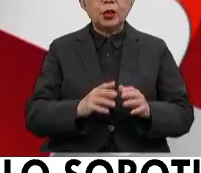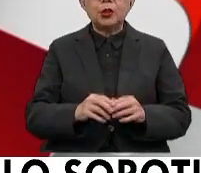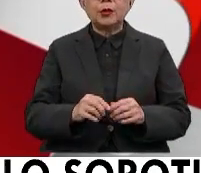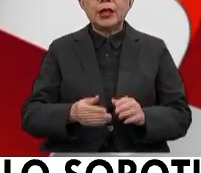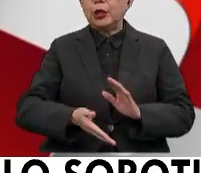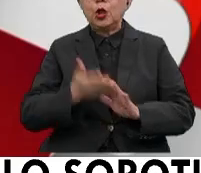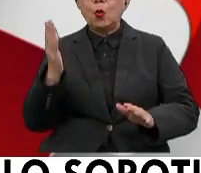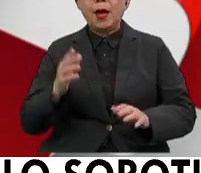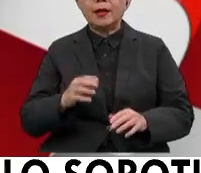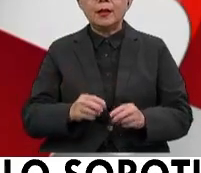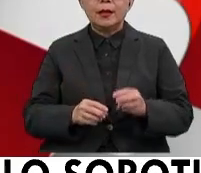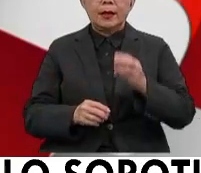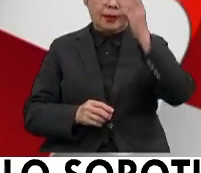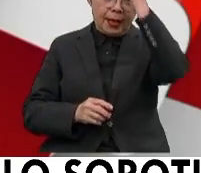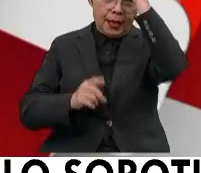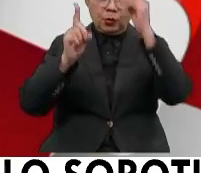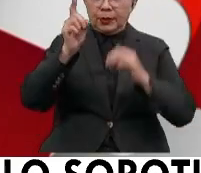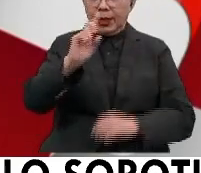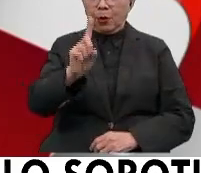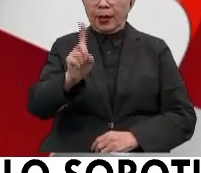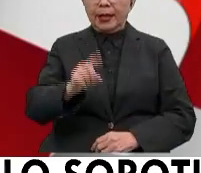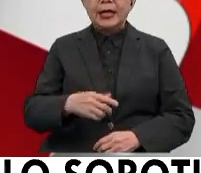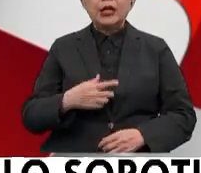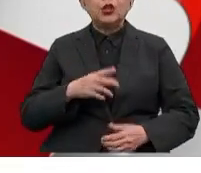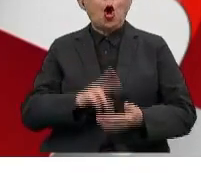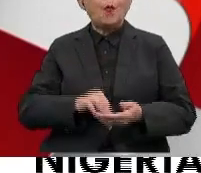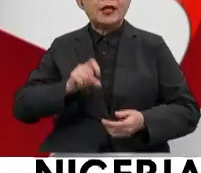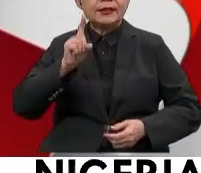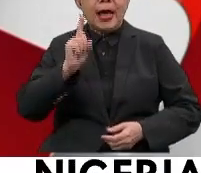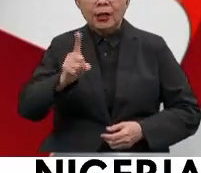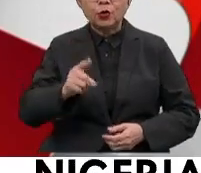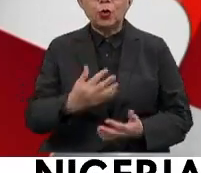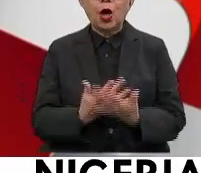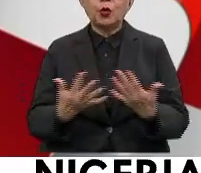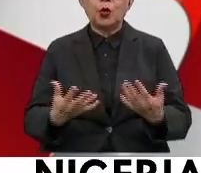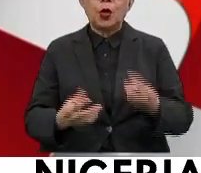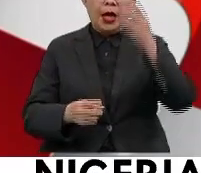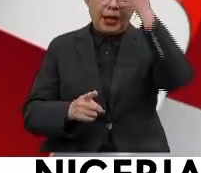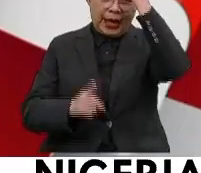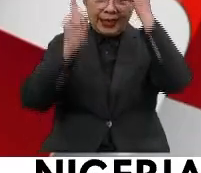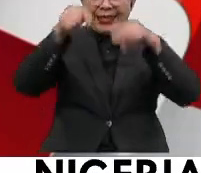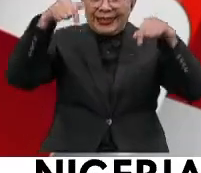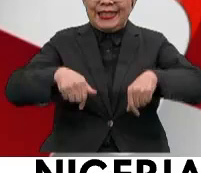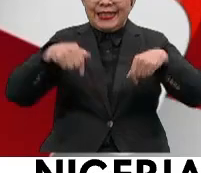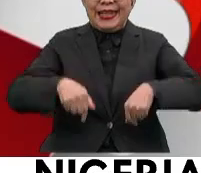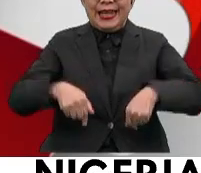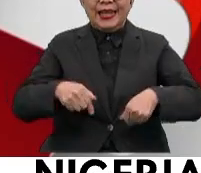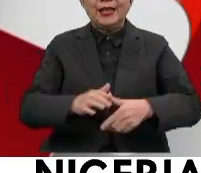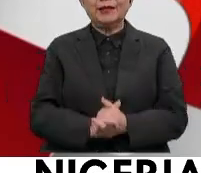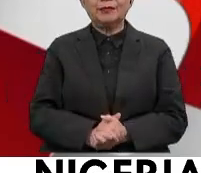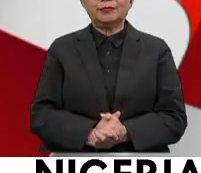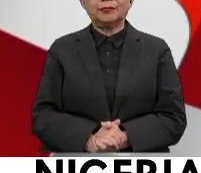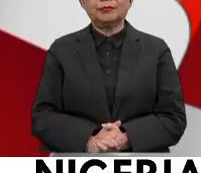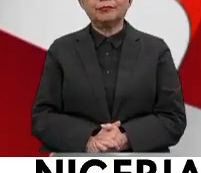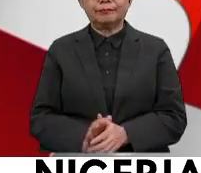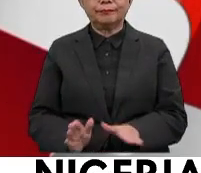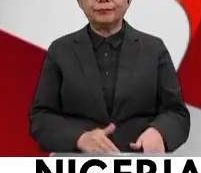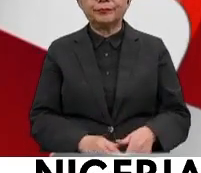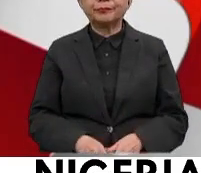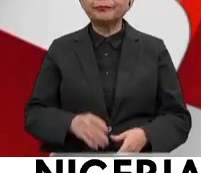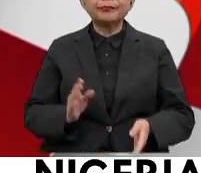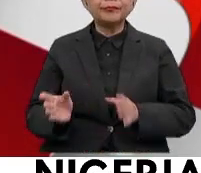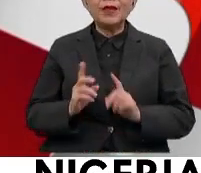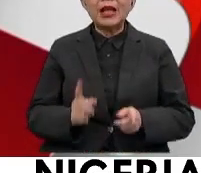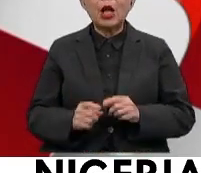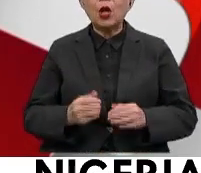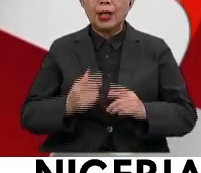luar daripada di daerah, sehingga saya prioritas adalah masyarakat Kaltara yang ada di sini. Demikian. Kalau